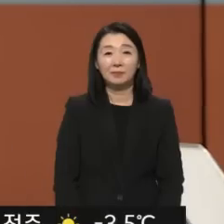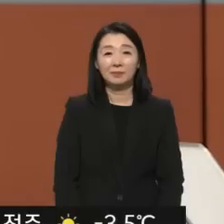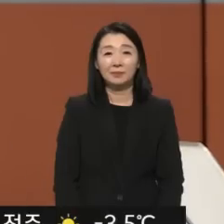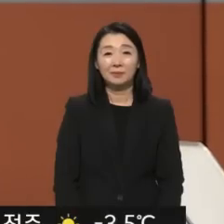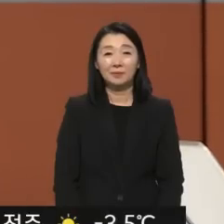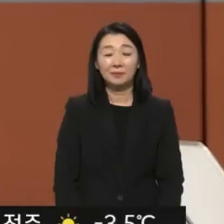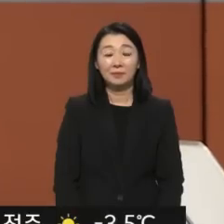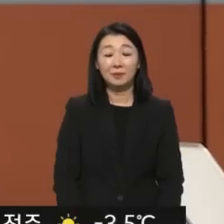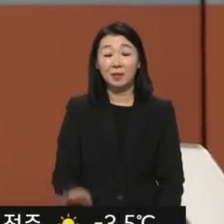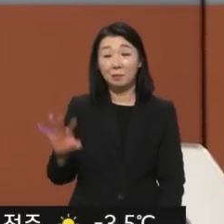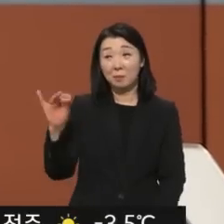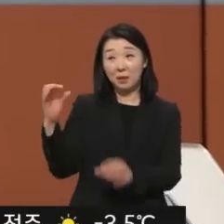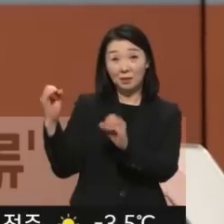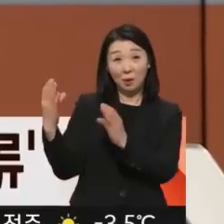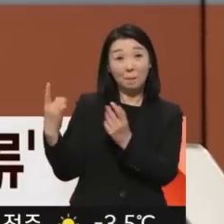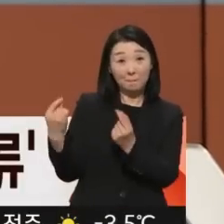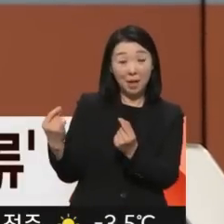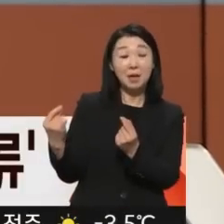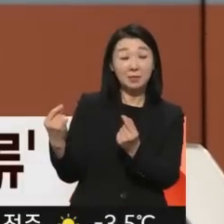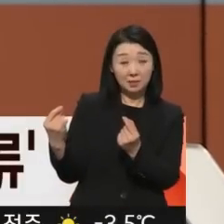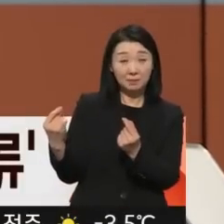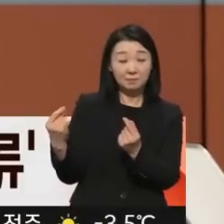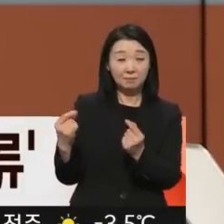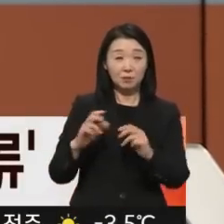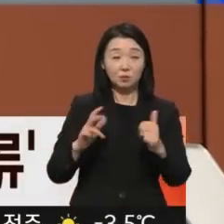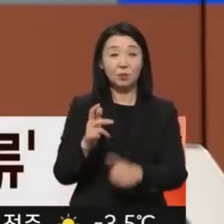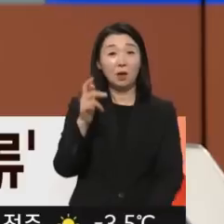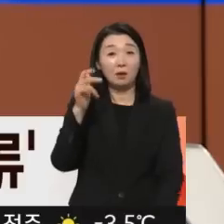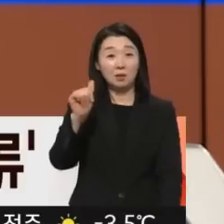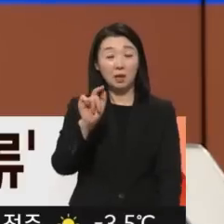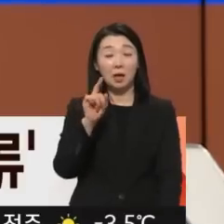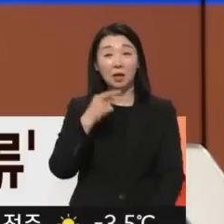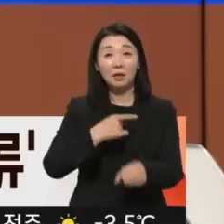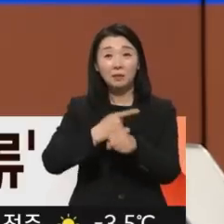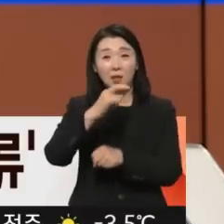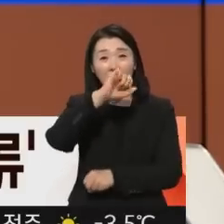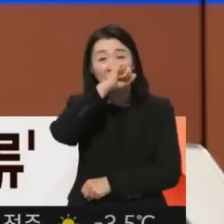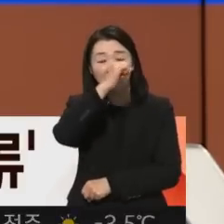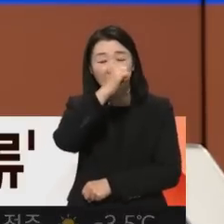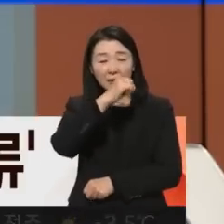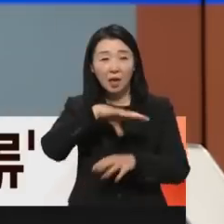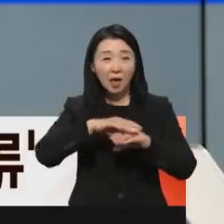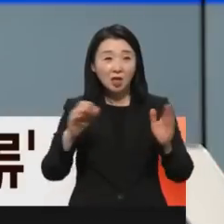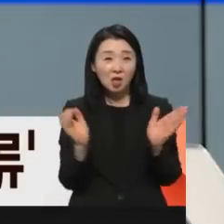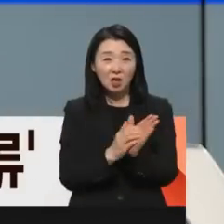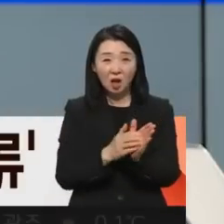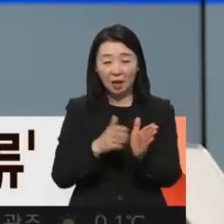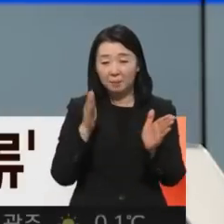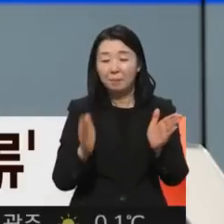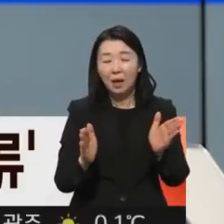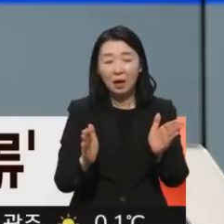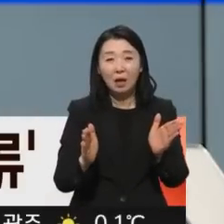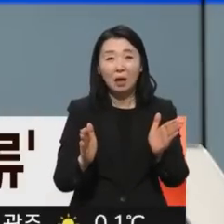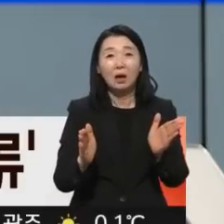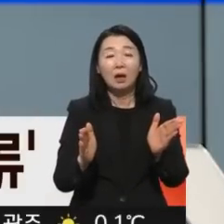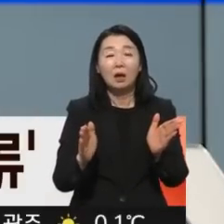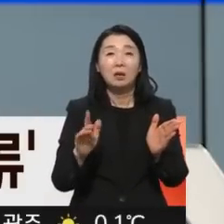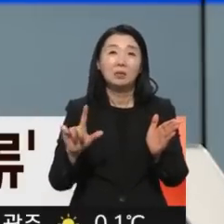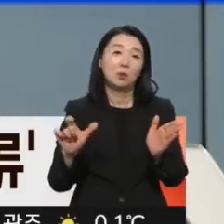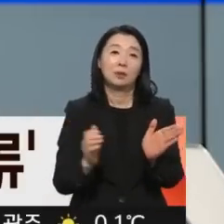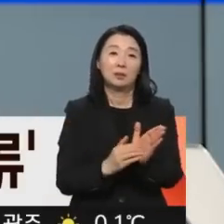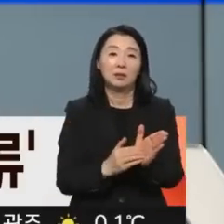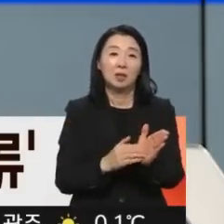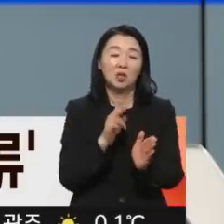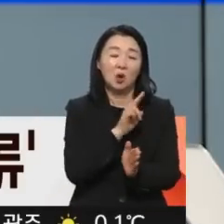조금 전 백 반장과 얘기했던 대로 김진표 국회의장이 제시한 내년 예산안 처리 시한이 하루 앞으로 다가왔습니다. 하지만 여야 협상은